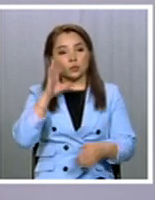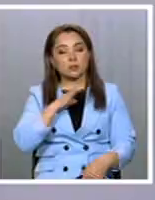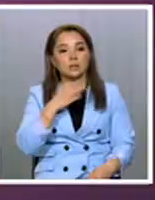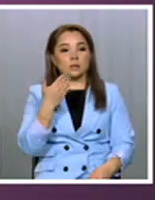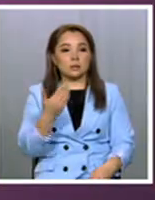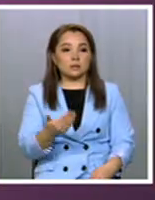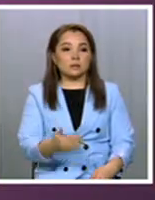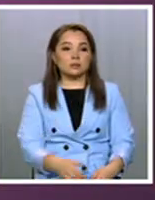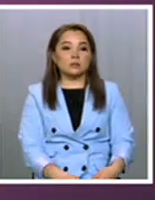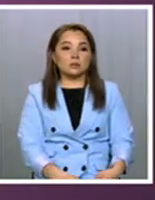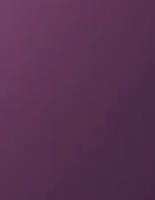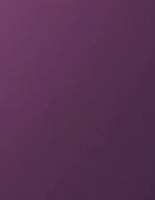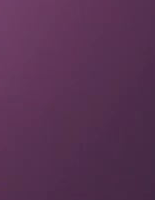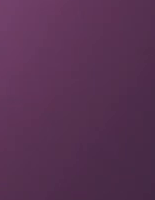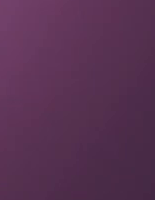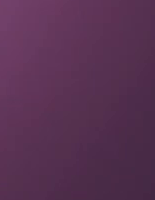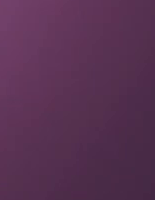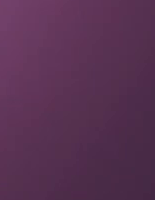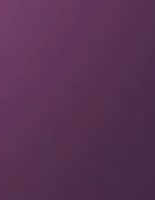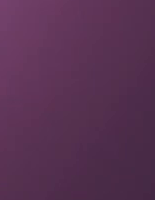болыңыздар!